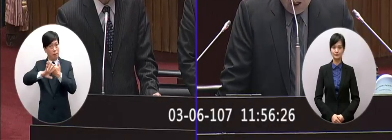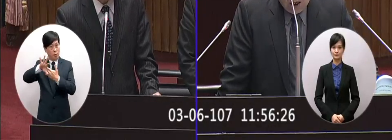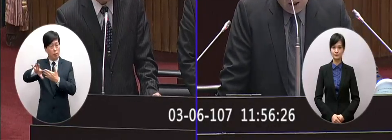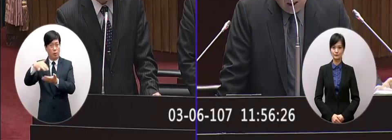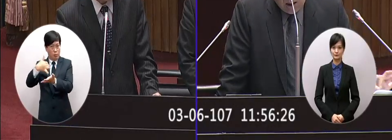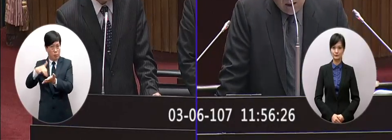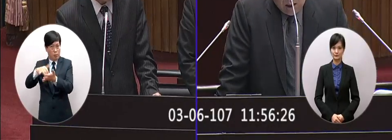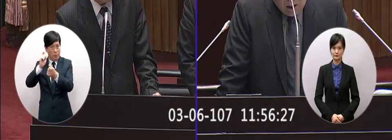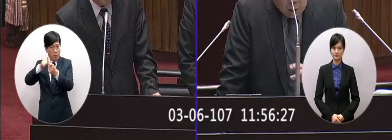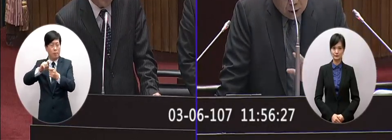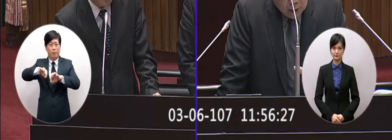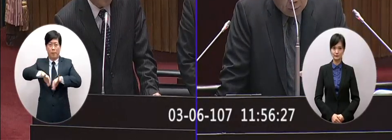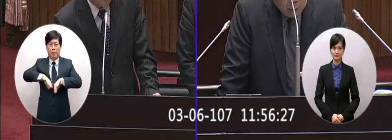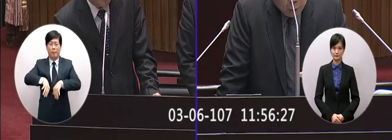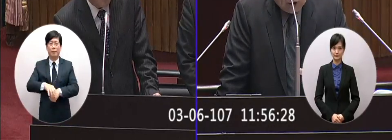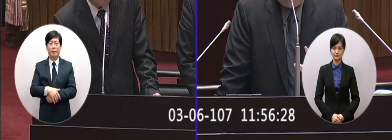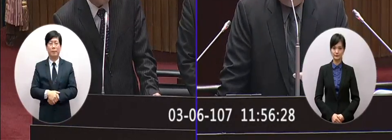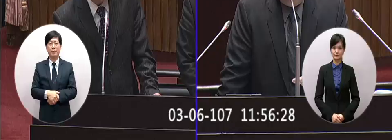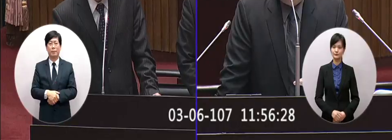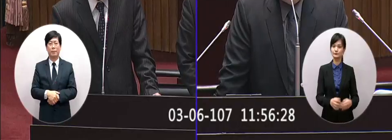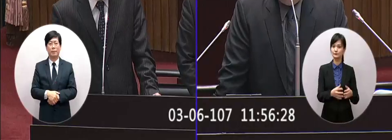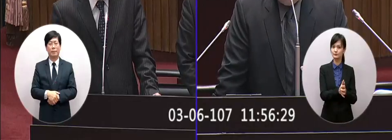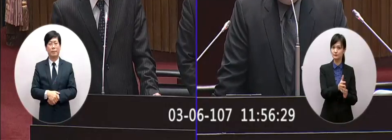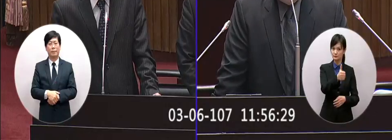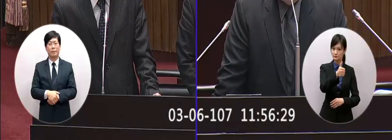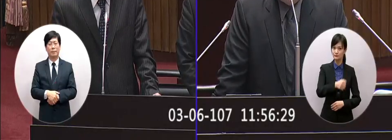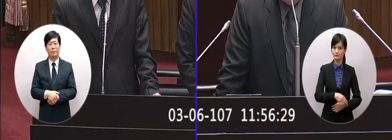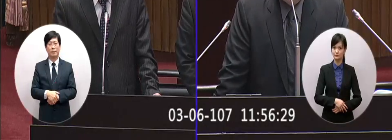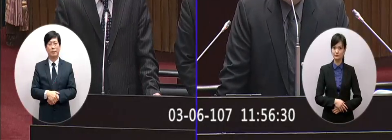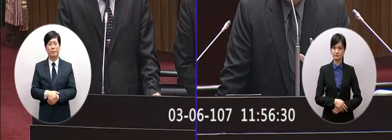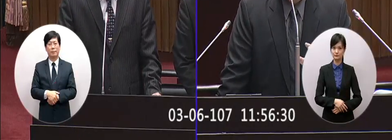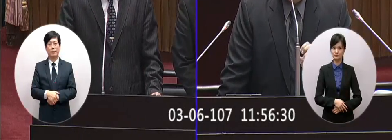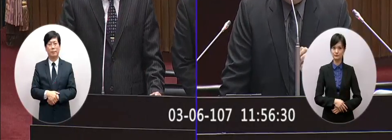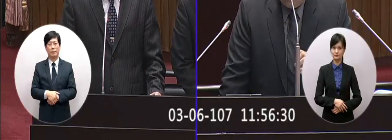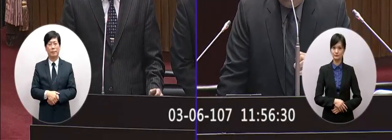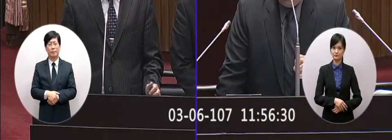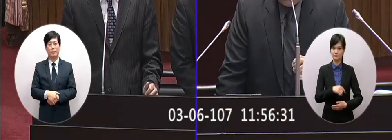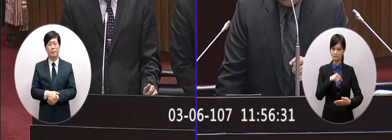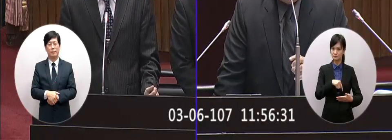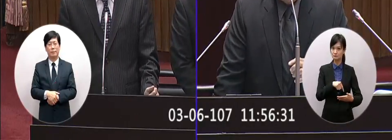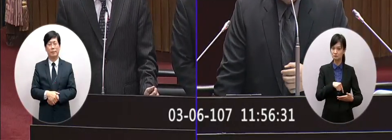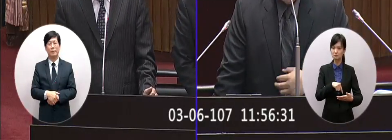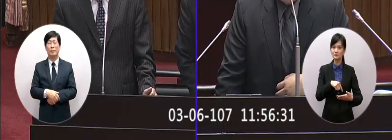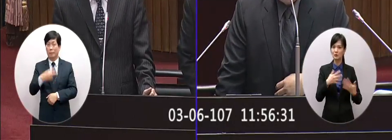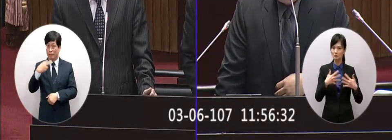计算的目录里面去。 院长、部长，这里面的就是说问题跟原因。